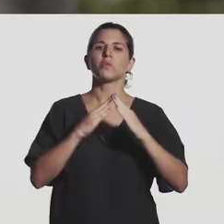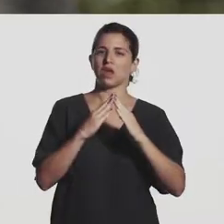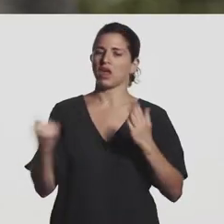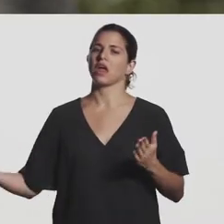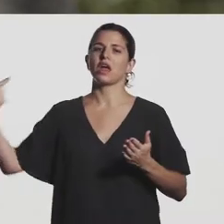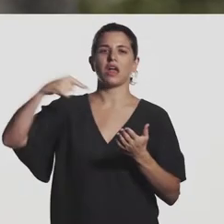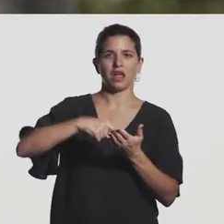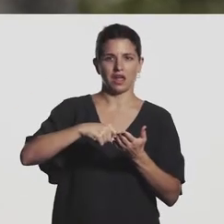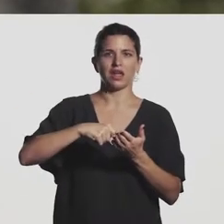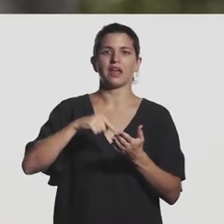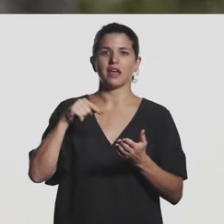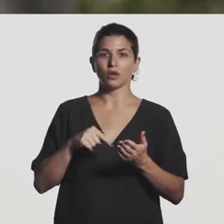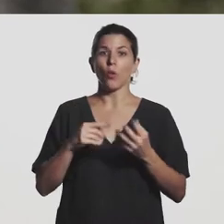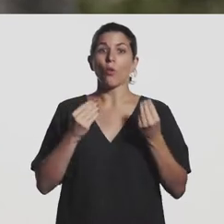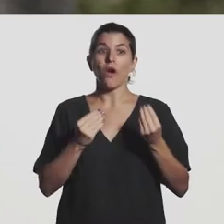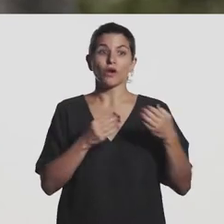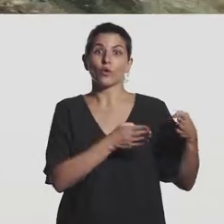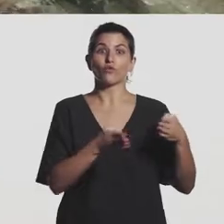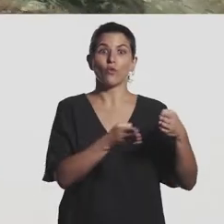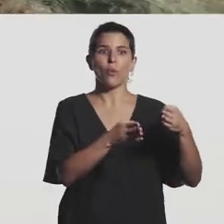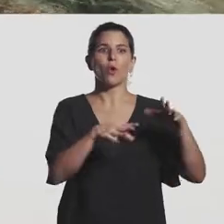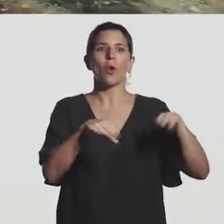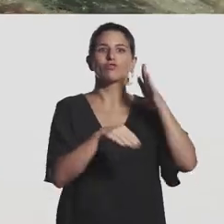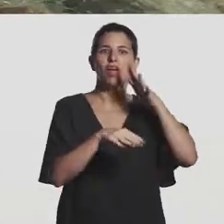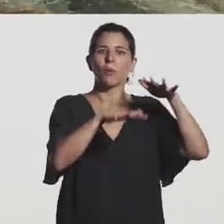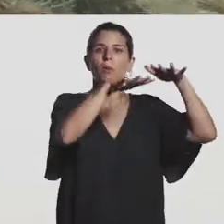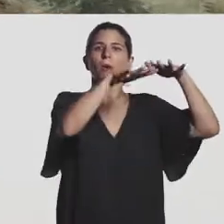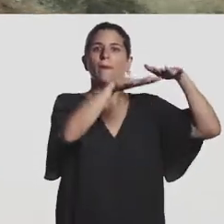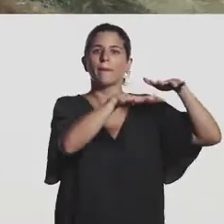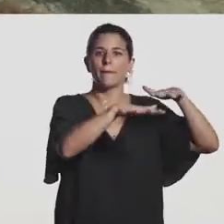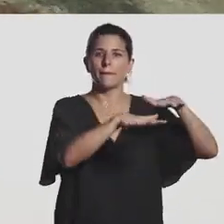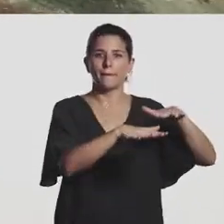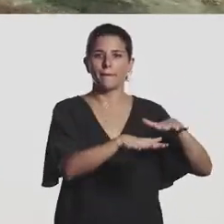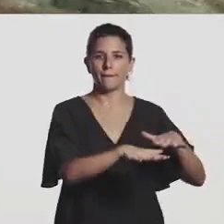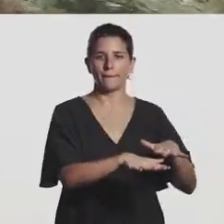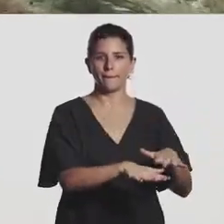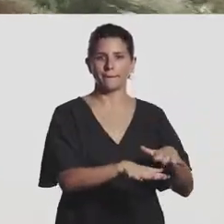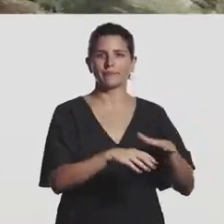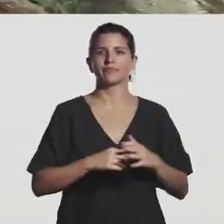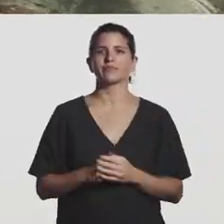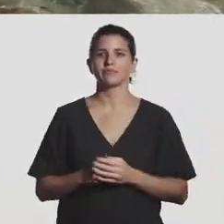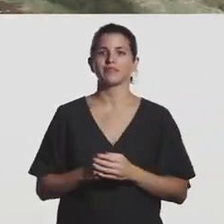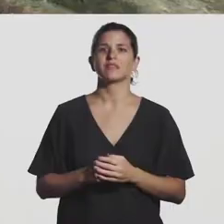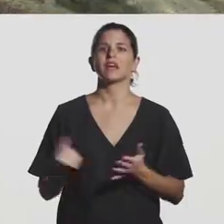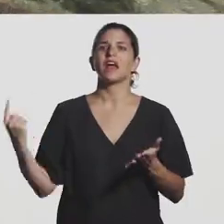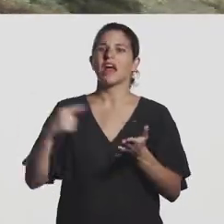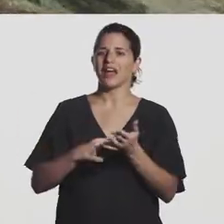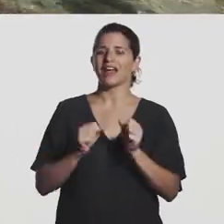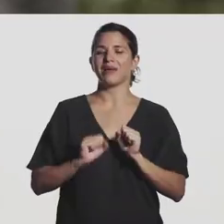a poco siamo rientrati a casa. Il fiume si era un po' già limitato,